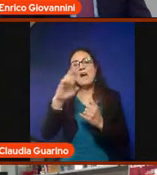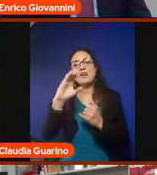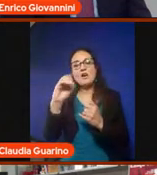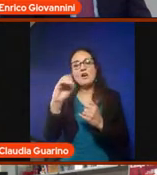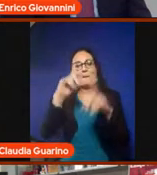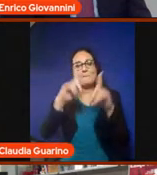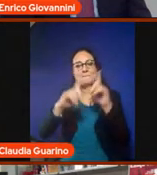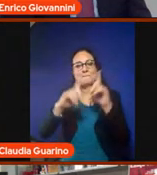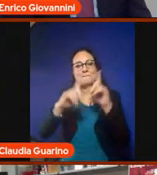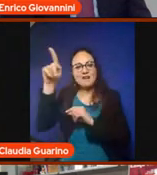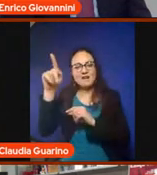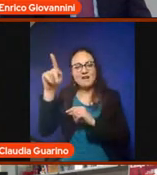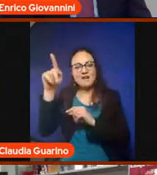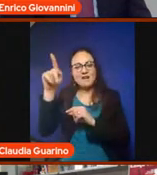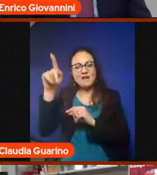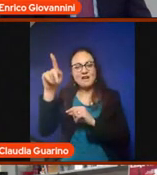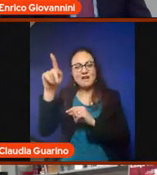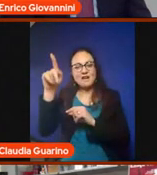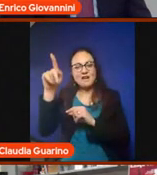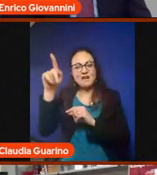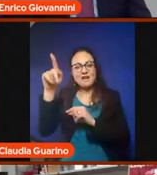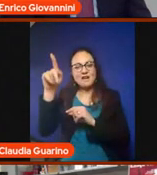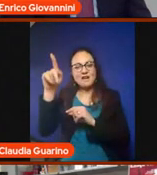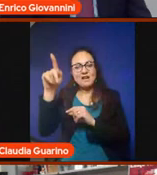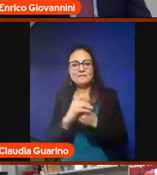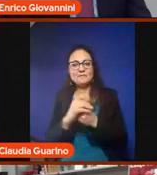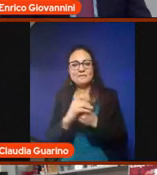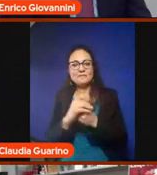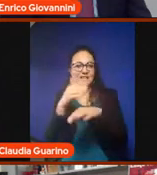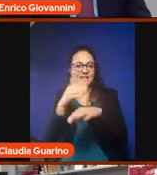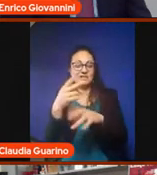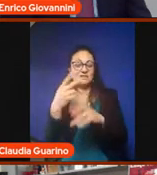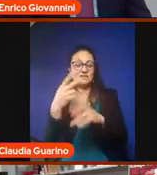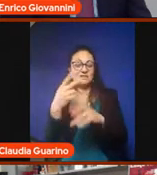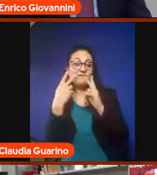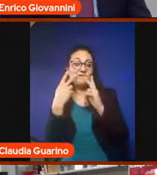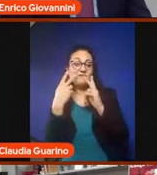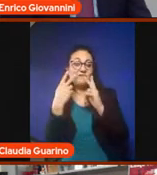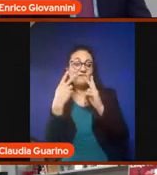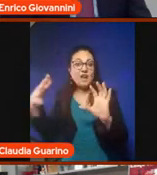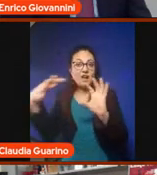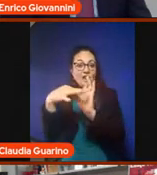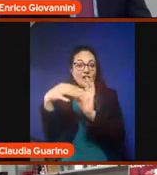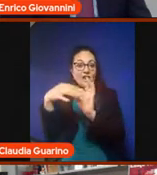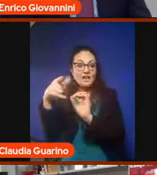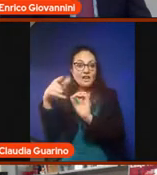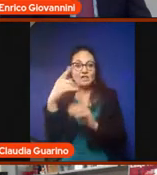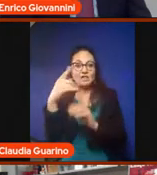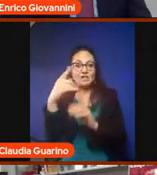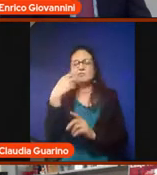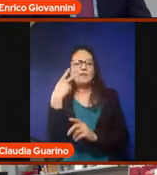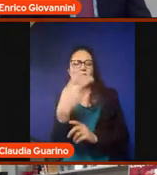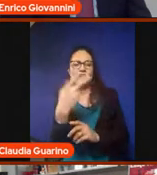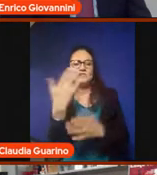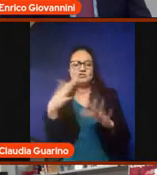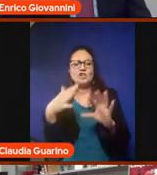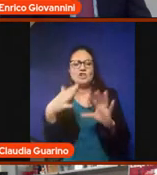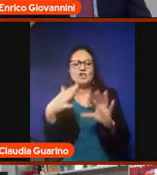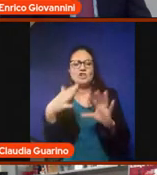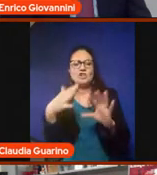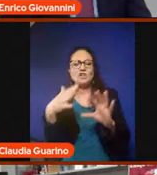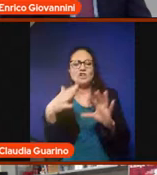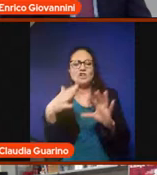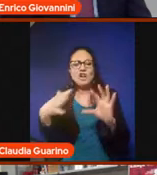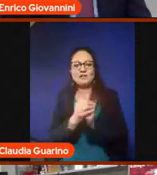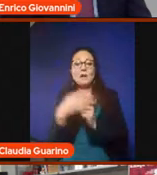è collegato, sì, lo vediamo con noi. Marco, benvenuto a questa web TV dedicata alla 10ª edizione